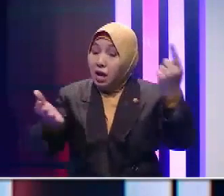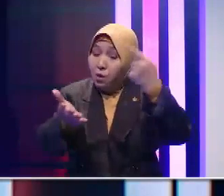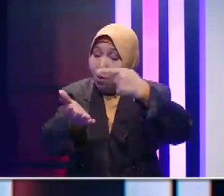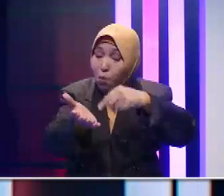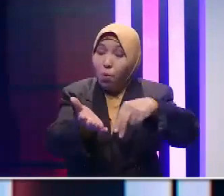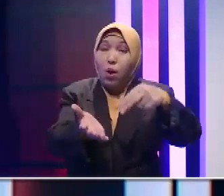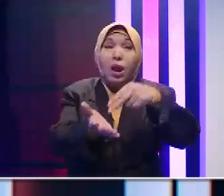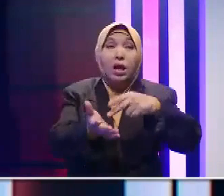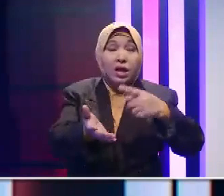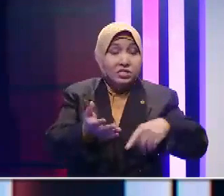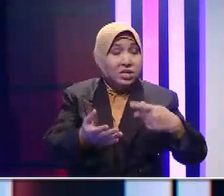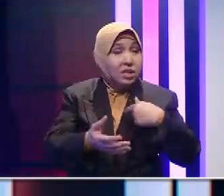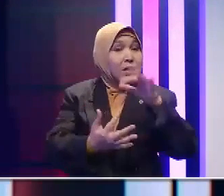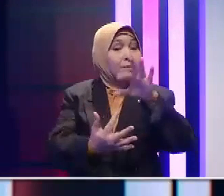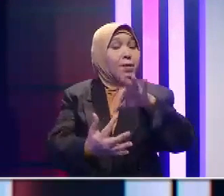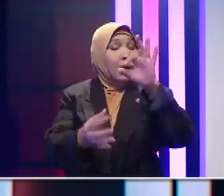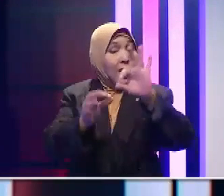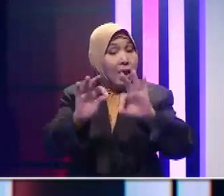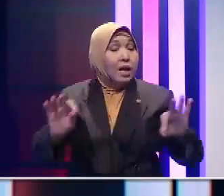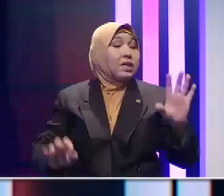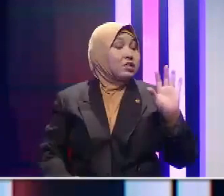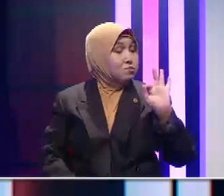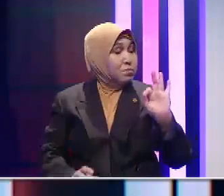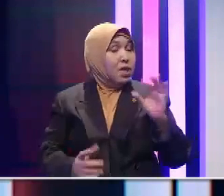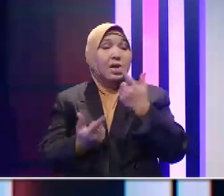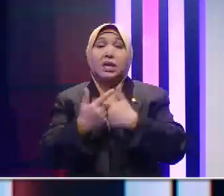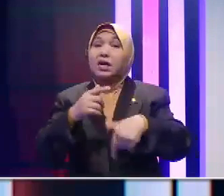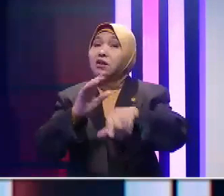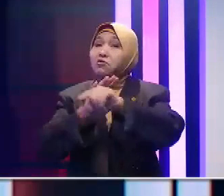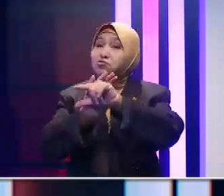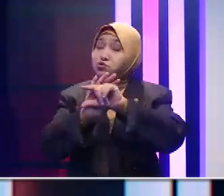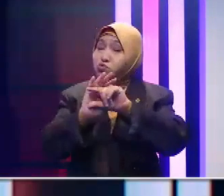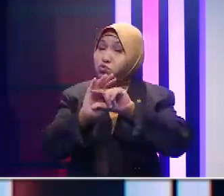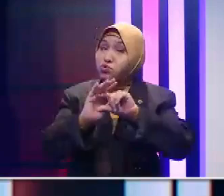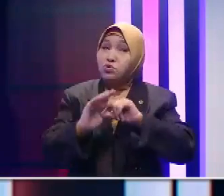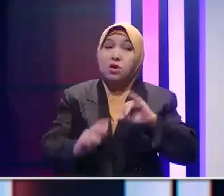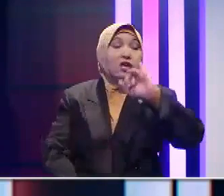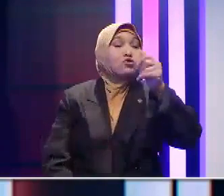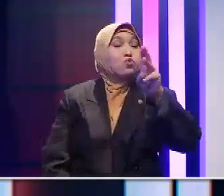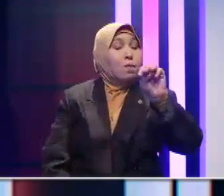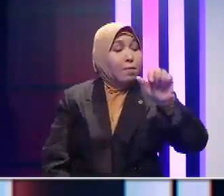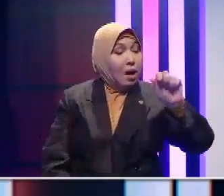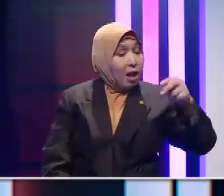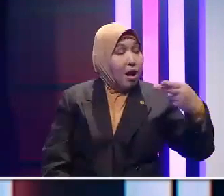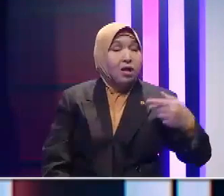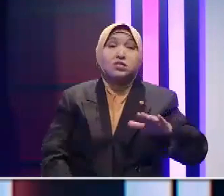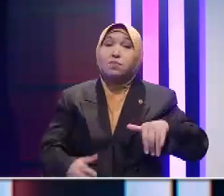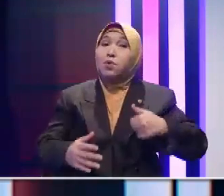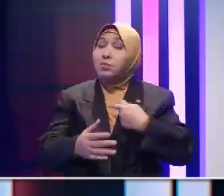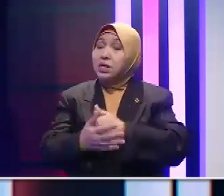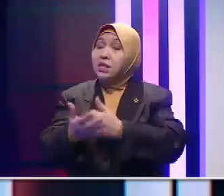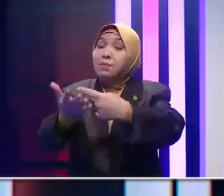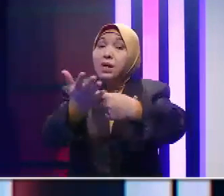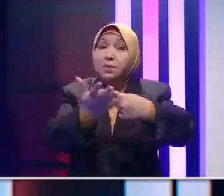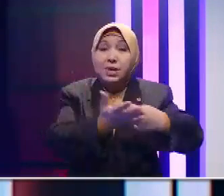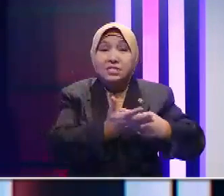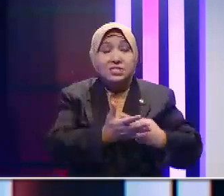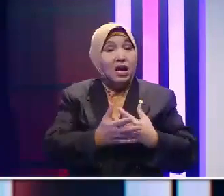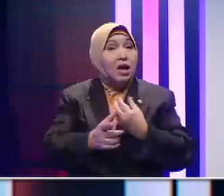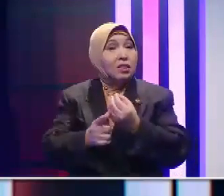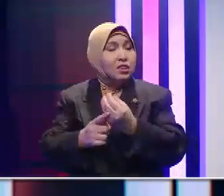kita. Kali ini kita memilih ayat yang ke-9 daripada surah tu Al-Jumu'ah, untuk sebelum kita berbincang